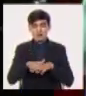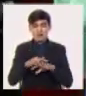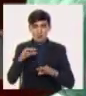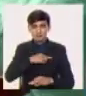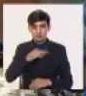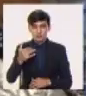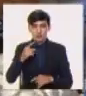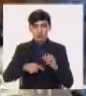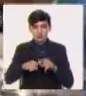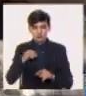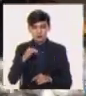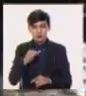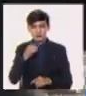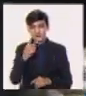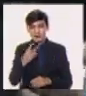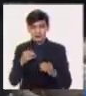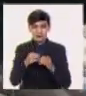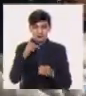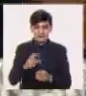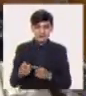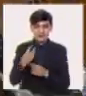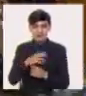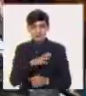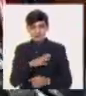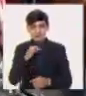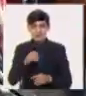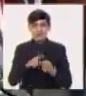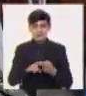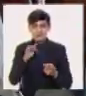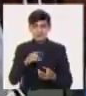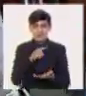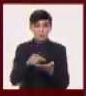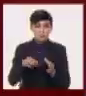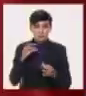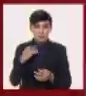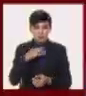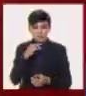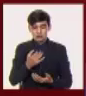болғандардың жақындарының 2-10 адамға дейін келуімен байланыстырады. Барлық сұрақтар бойынша тұрғындар